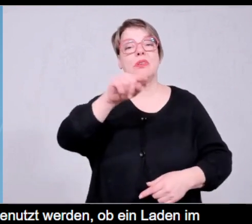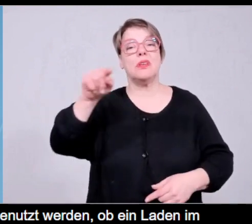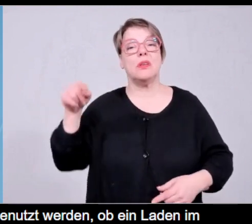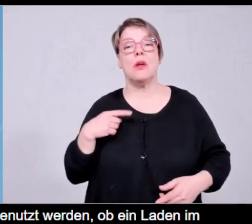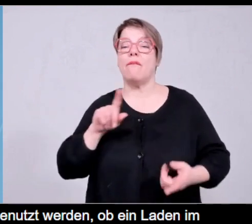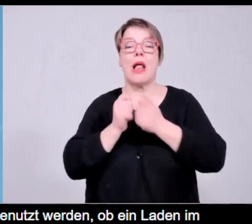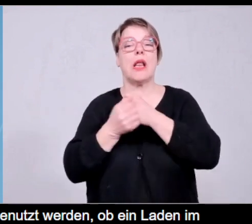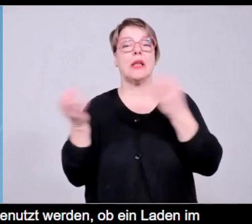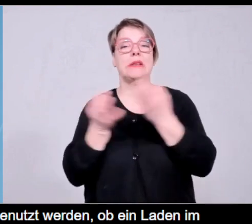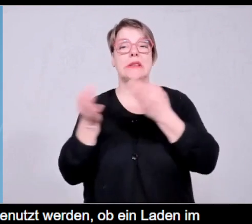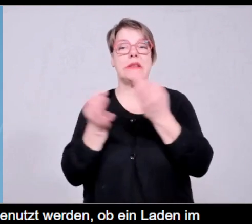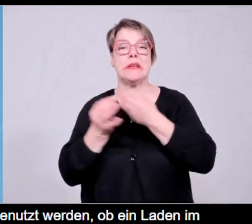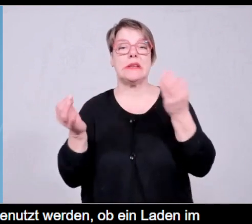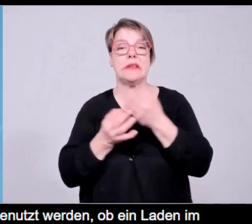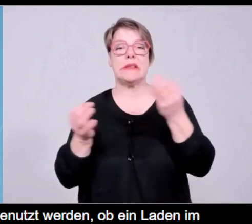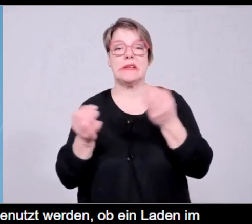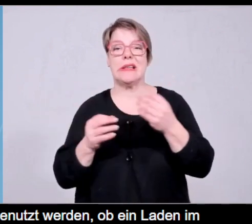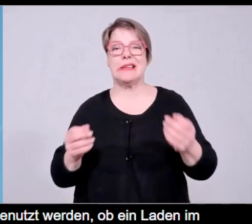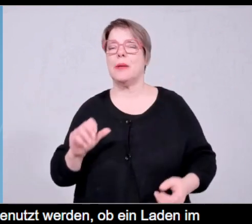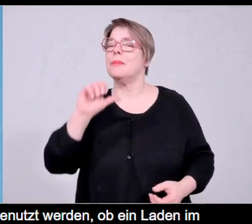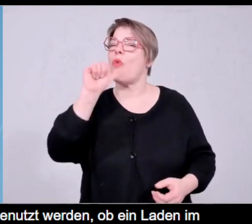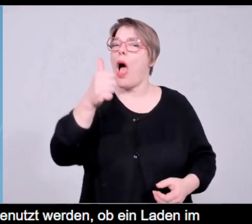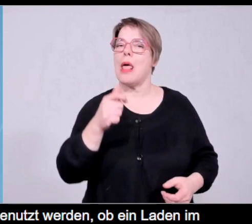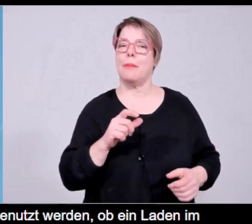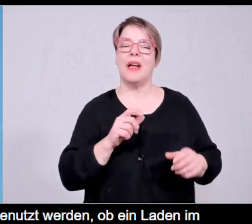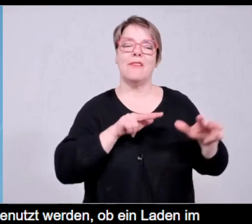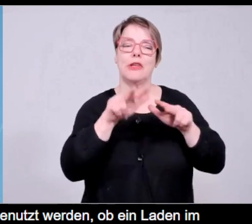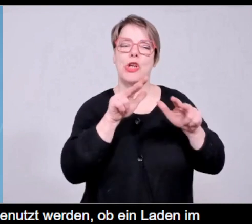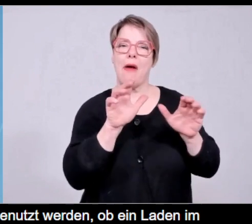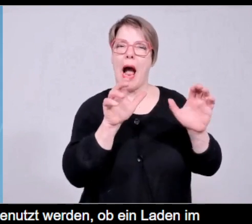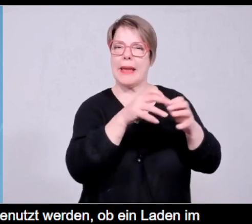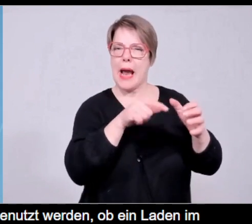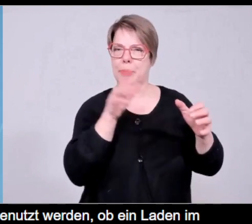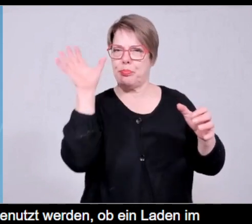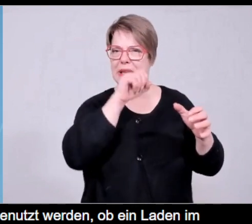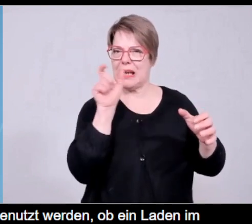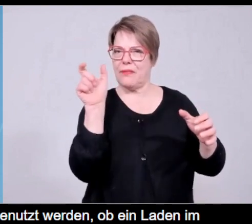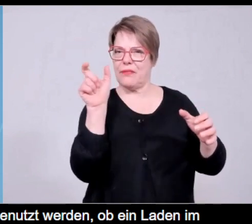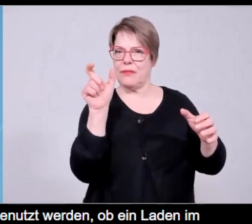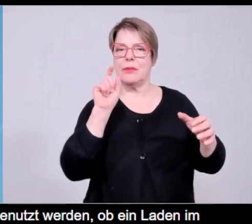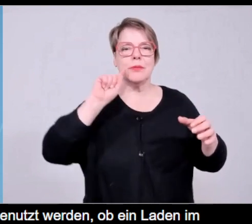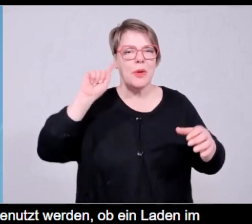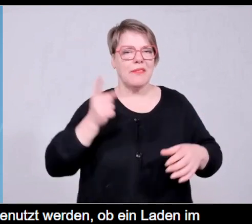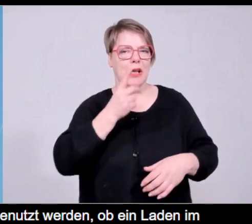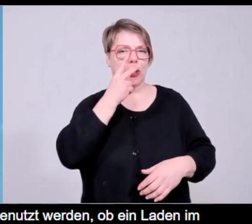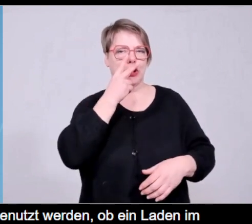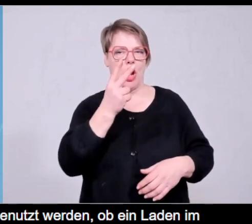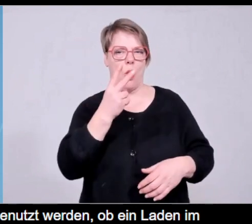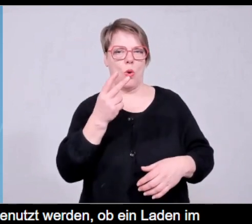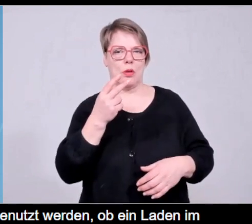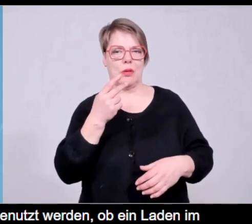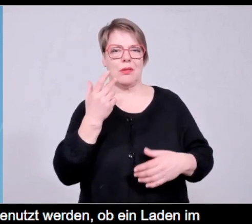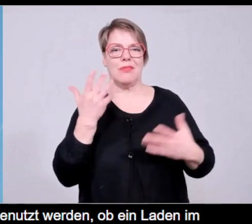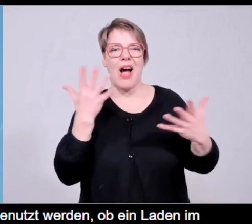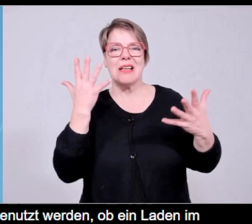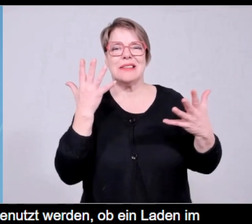steuerbaren Berufe insbesondere. Und es ist auch deswegen niemand negativ betroffen, jetzt schon abgegeben hat. Jeder wird die Erklärung abgeben